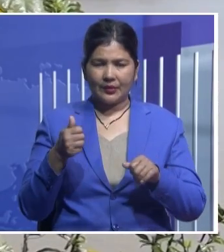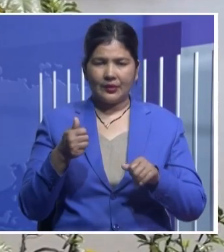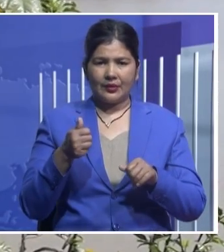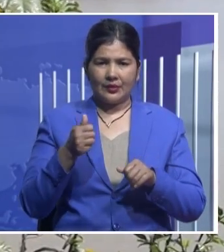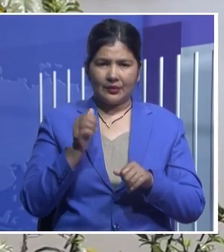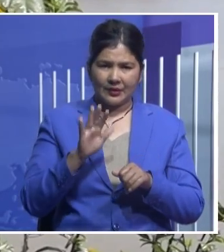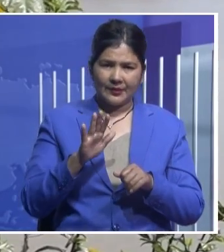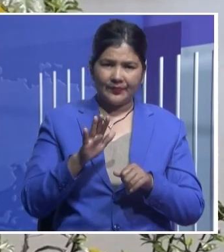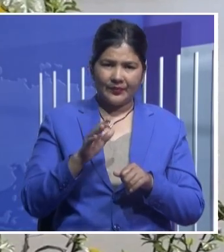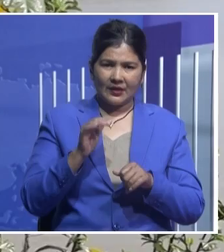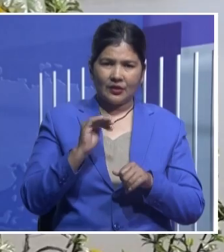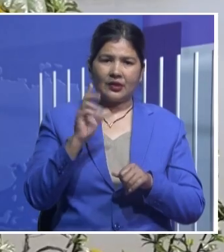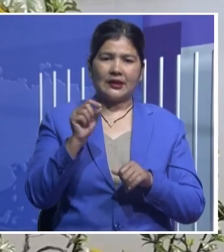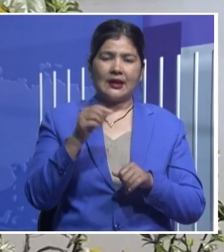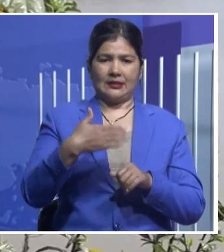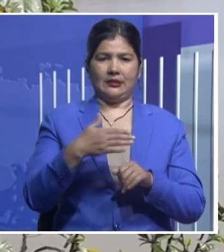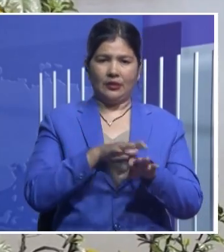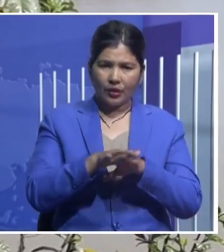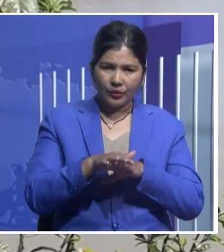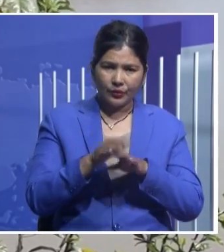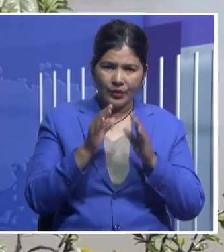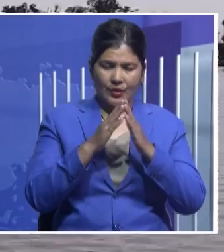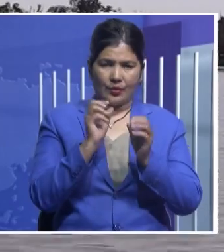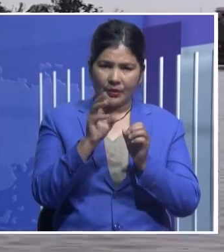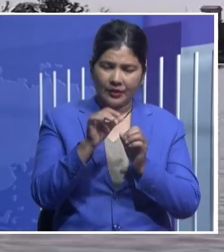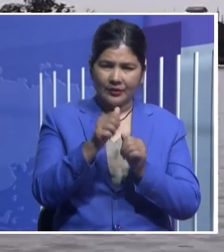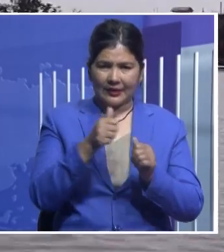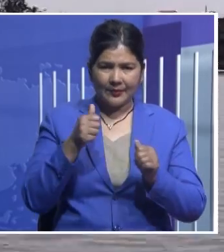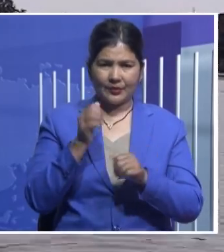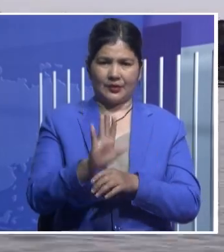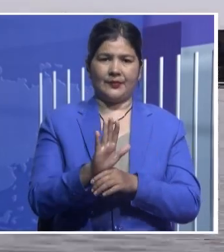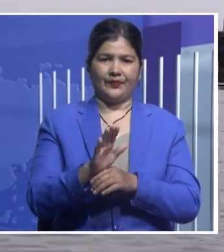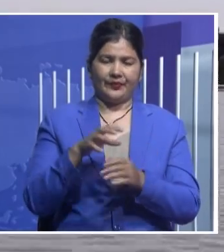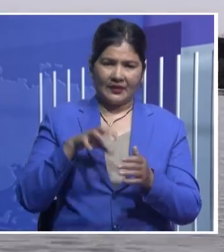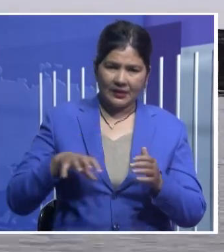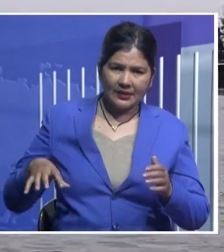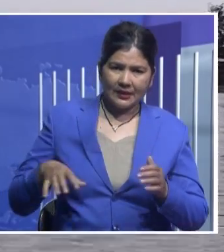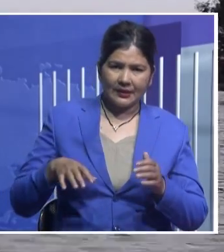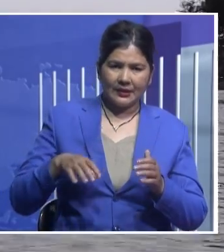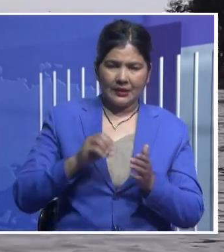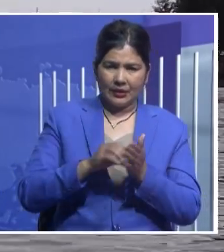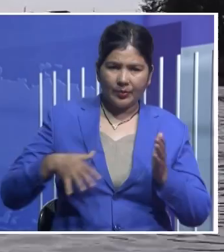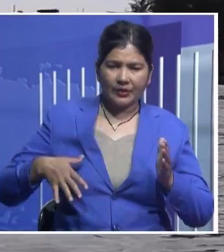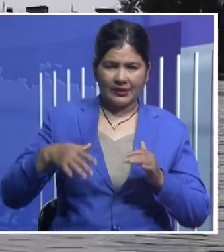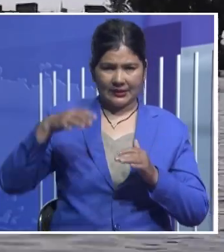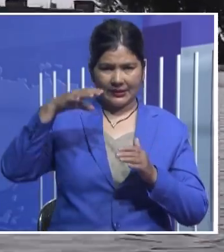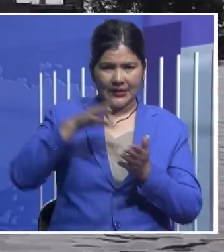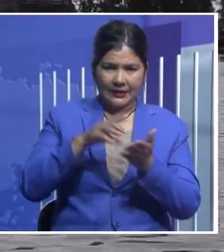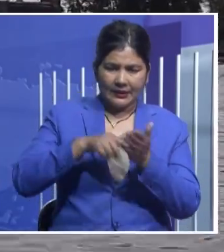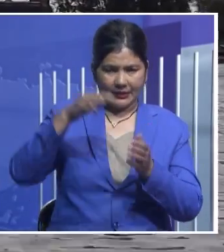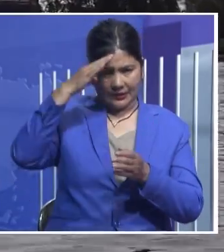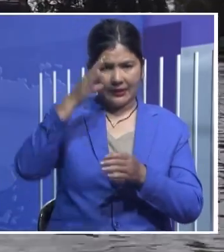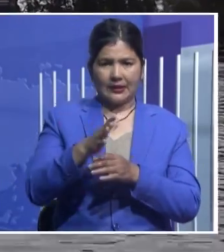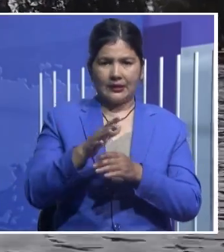त्यो तालहरू अनि मन्दिरहरू एकदम राम्रो लाग्यो। स्थानीय प्रदेश तथा केन्द्र सरकारले पर्यटन प्रवर्धनका लागि